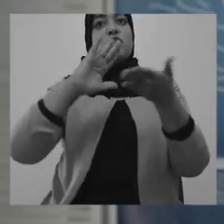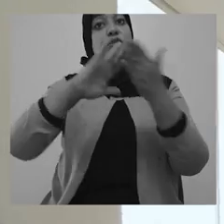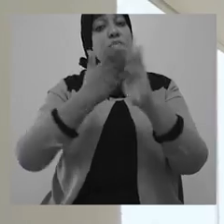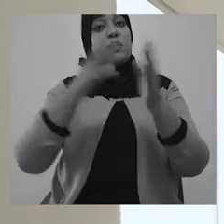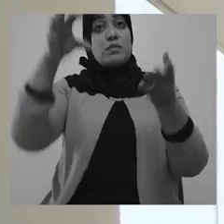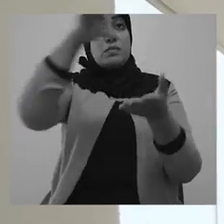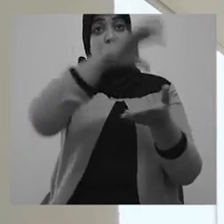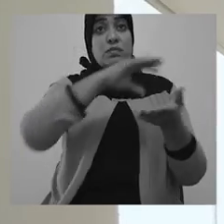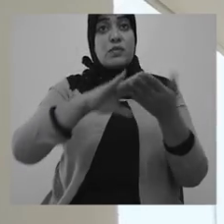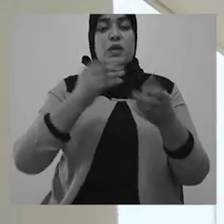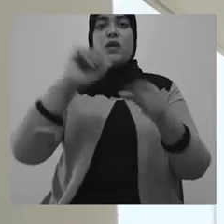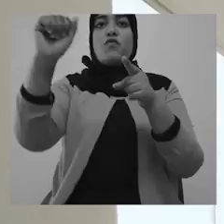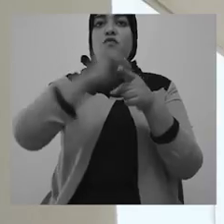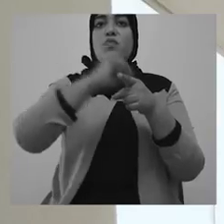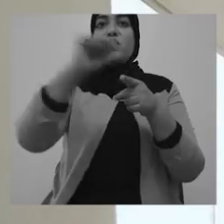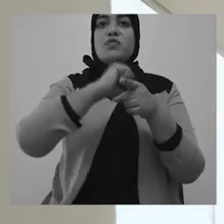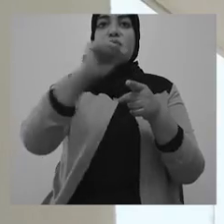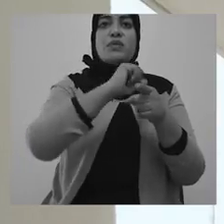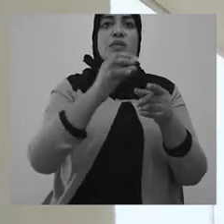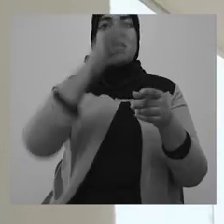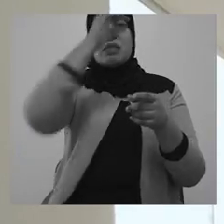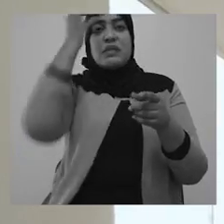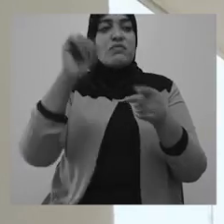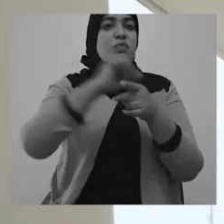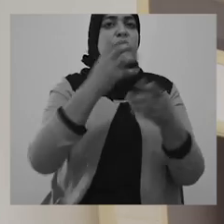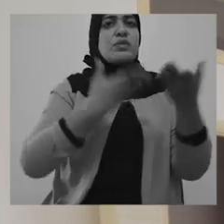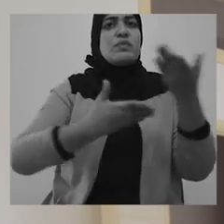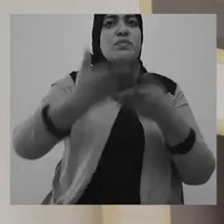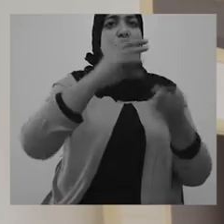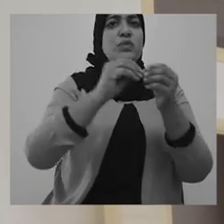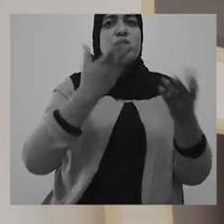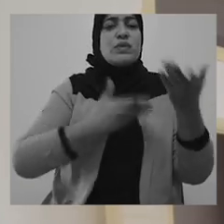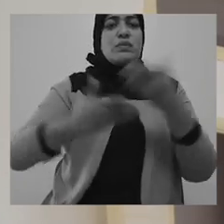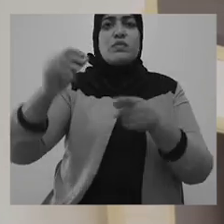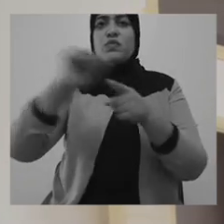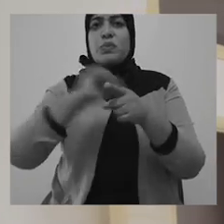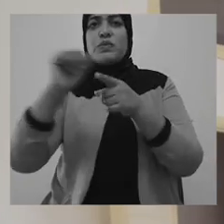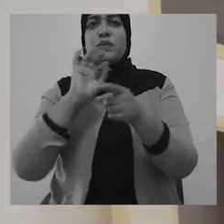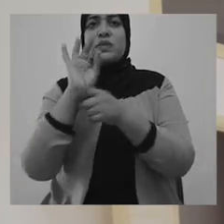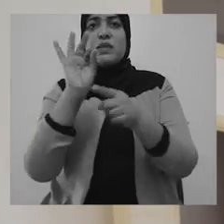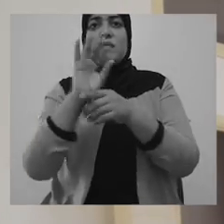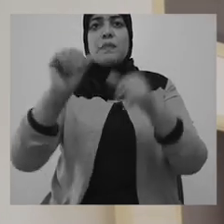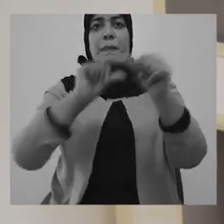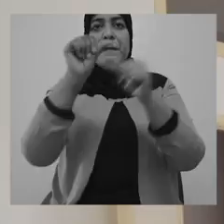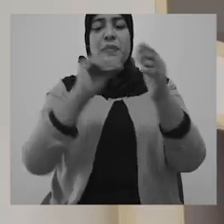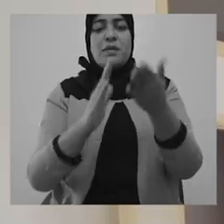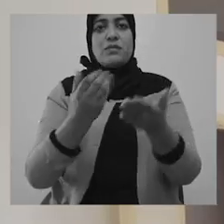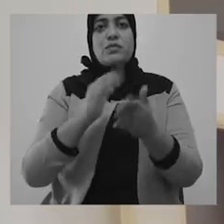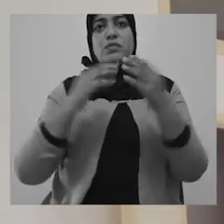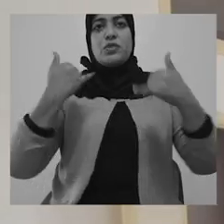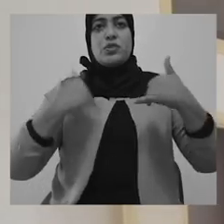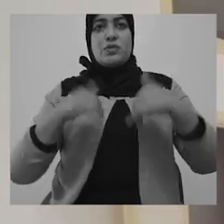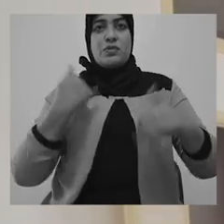autorités pour le développement, le suivi et la mise en œuvre de politiques publiques inclusives qui respectent les droits des